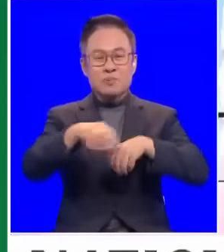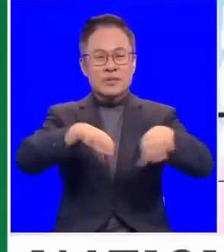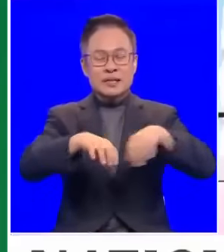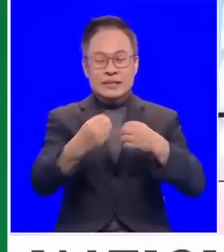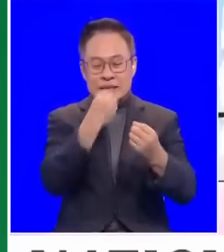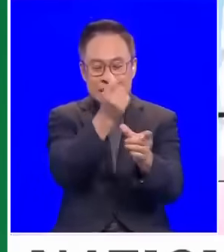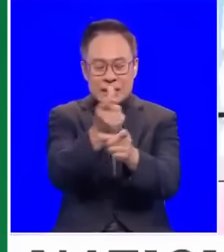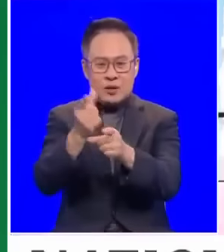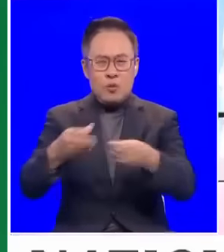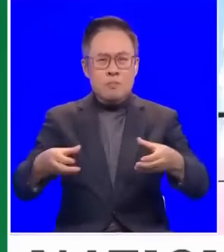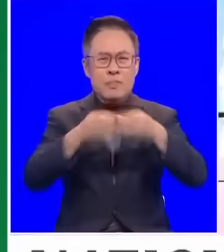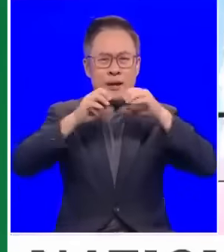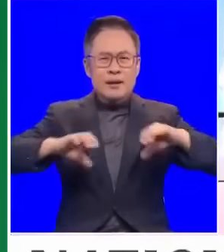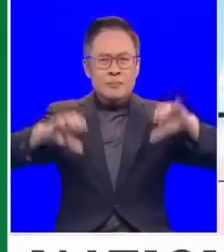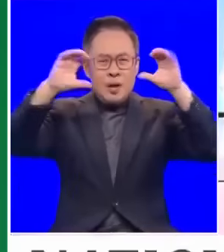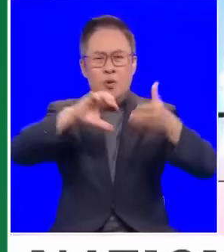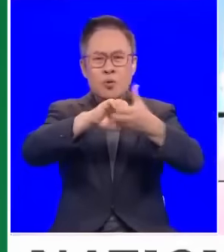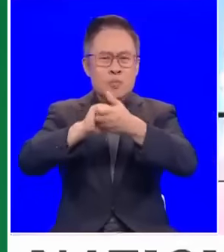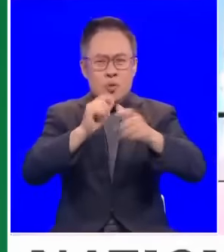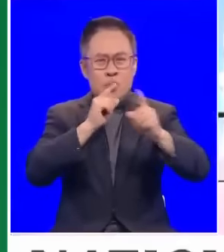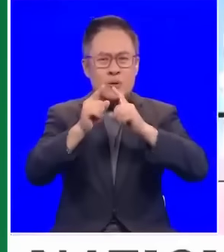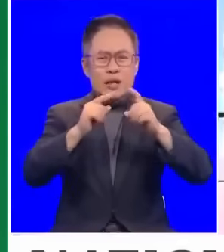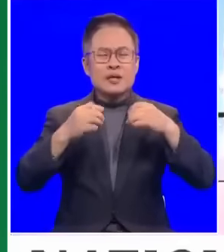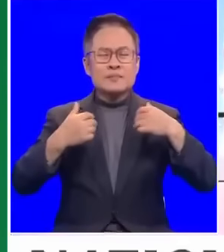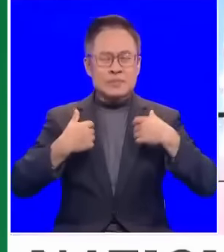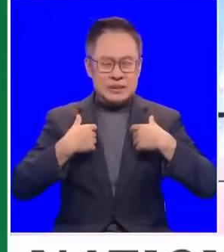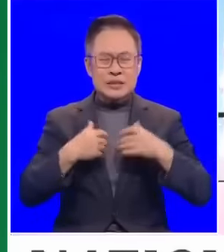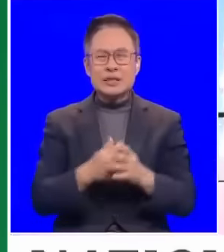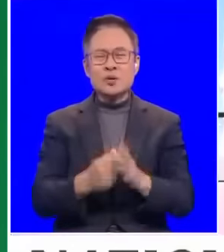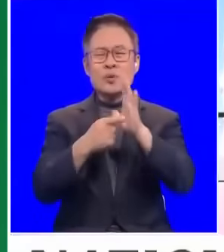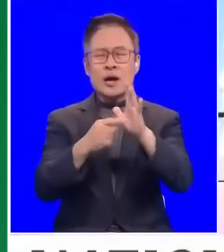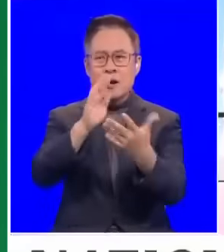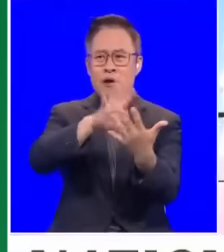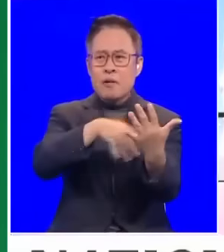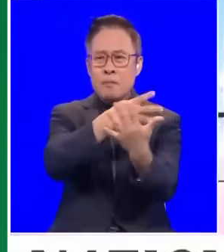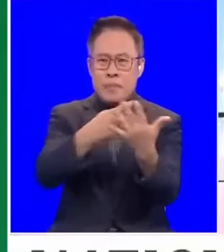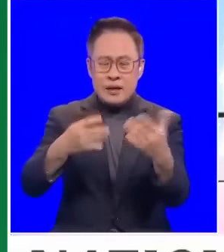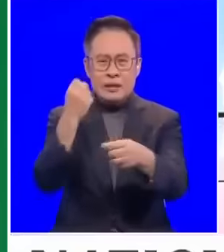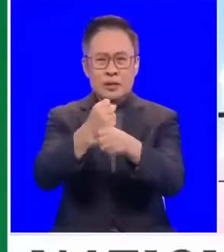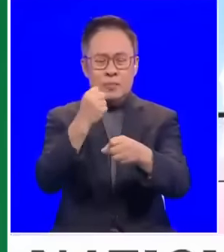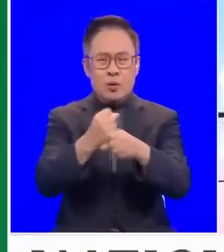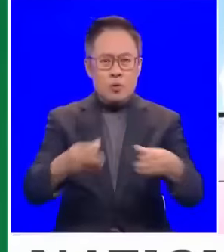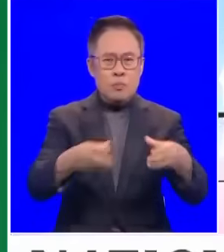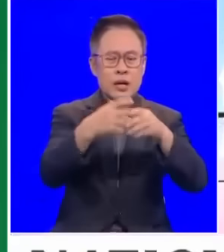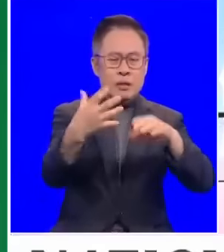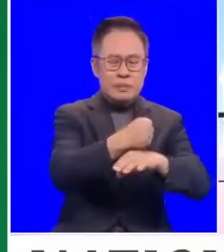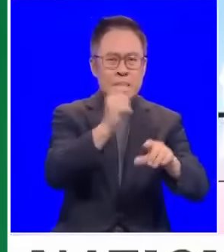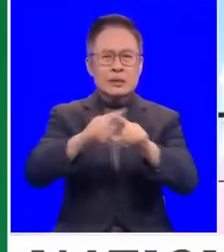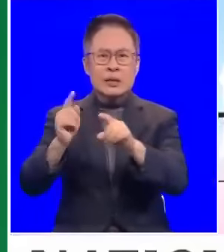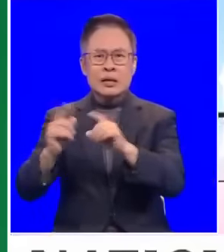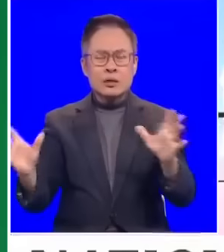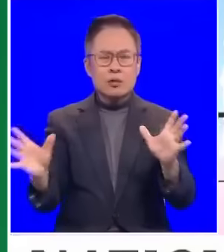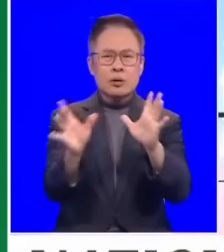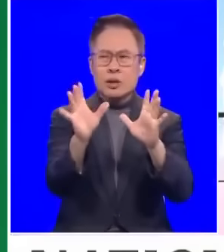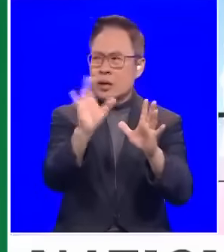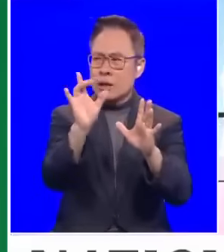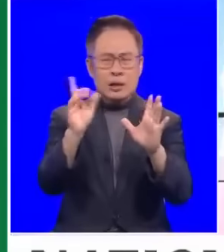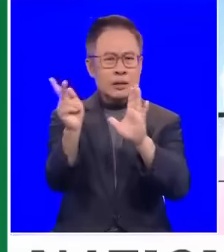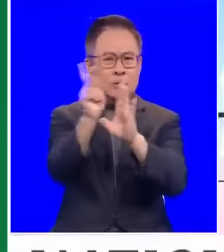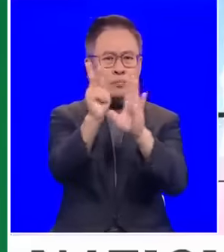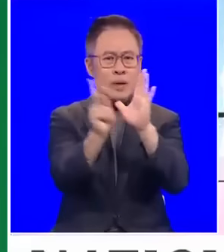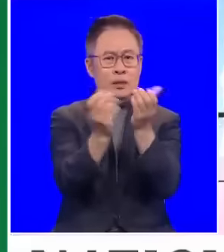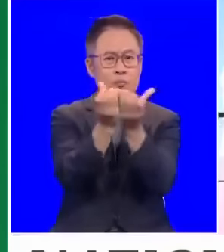ไม่ค่อยชื่นมื่นเท่าไหร่คุยกันเรื่องที่แนวทางของแต่ละพรรคยังเห็นไม่ตรงกันเกี่ยวกับเรื่องของการแก้รัฐธรรมนู